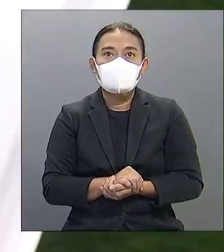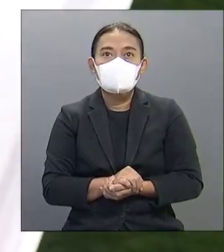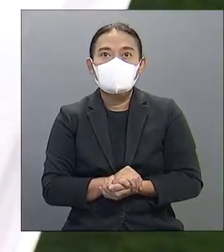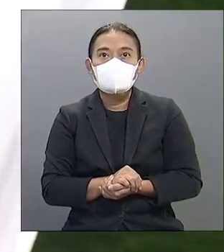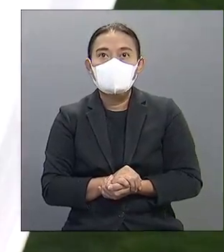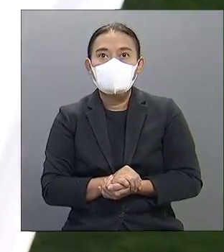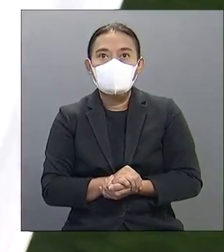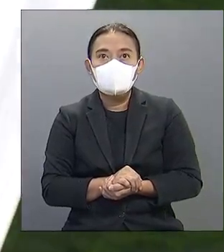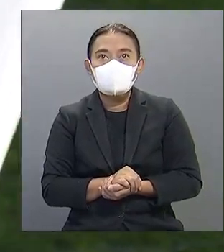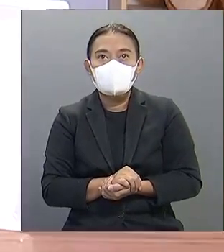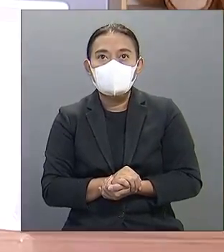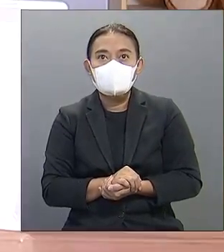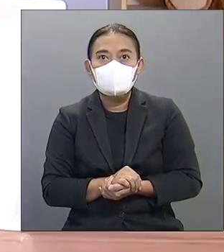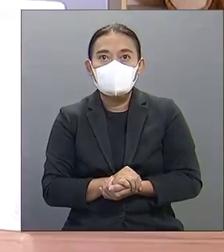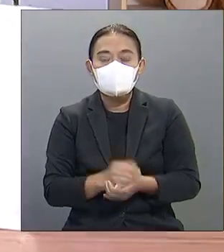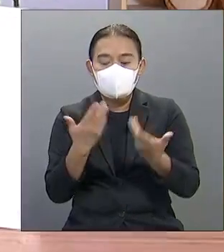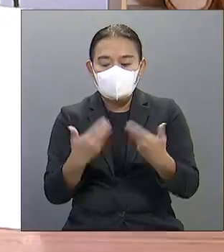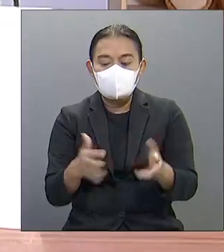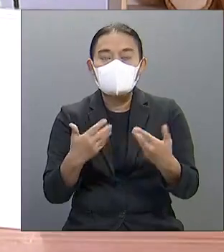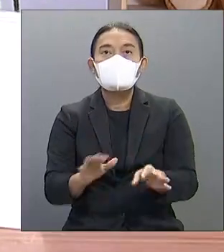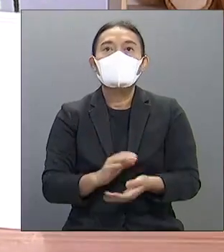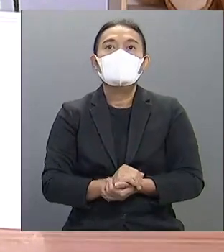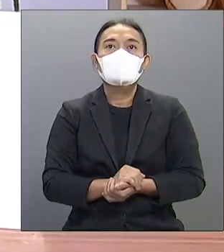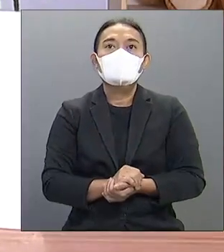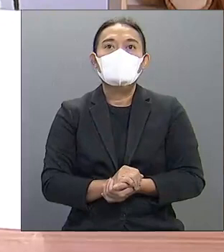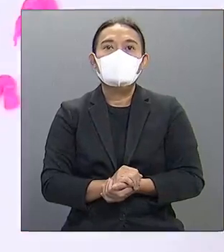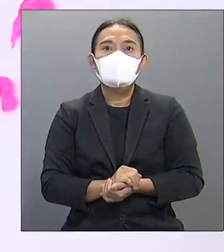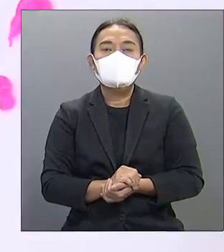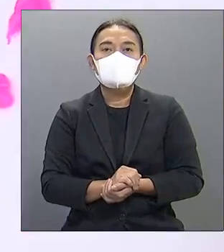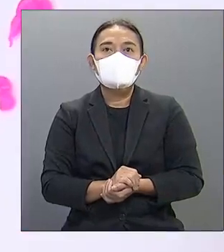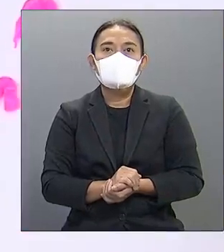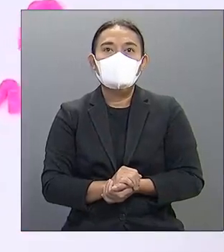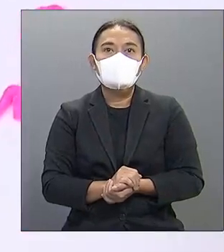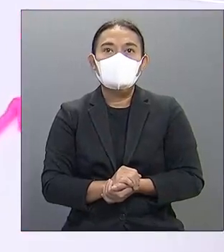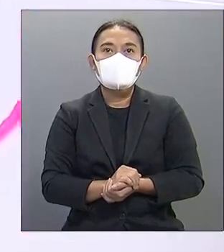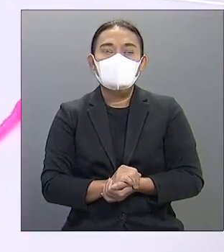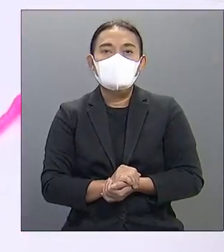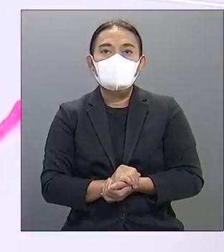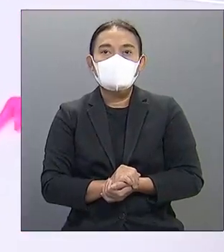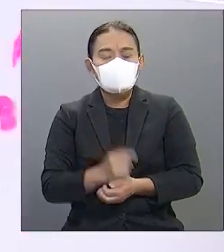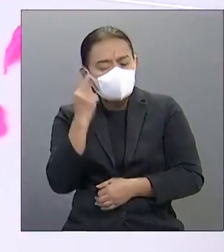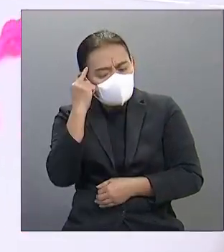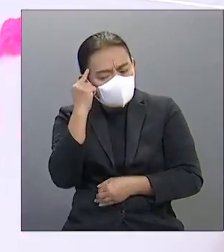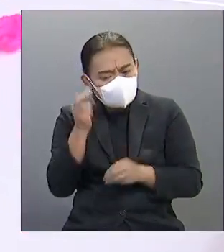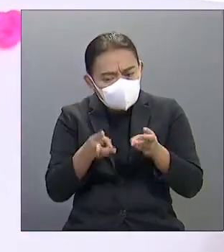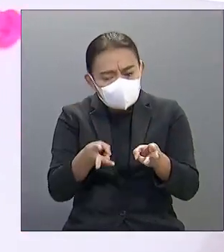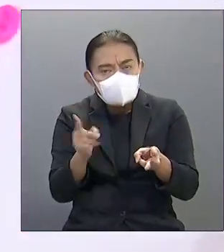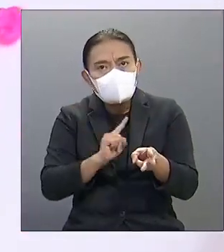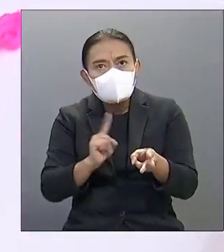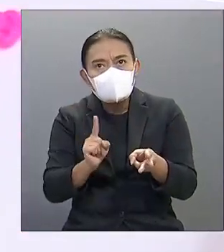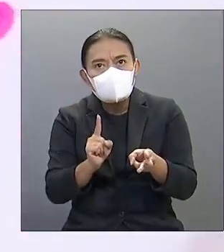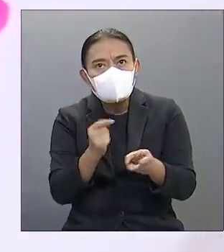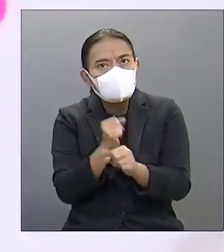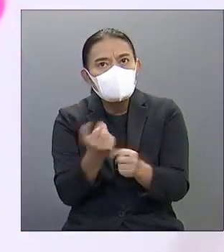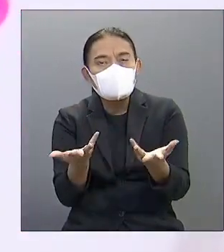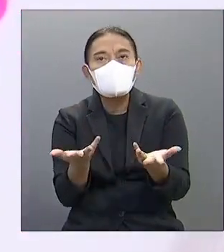บเห็นก็ได้นะคะเรียบร้อยนะคะเวลาใช้เนี่ยหลายคนอาจสงสัยว่ามันทำงานยังไงใช่ไหมคะพอเ